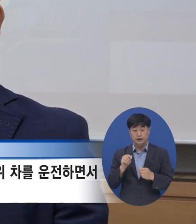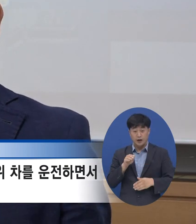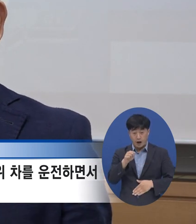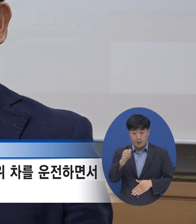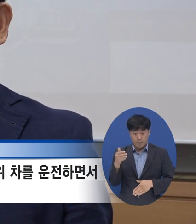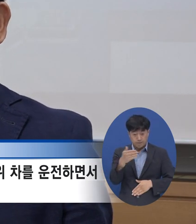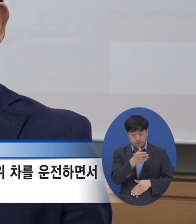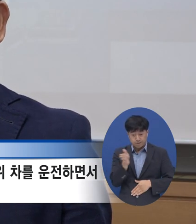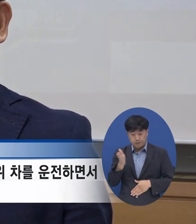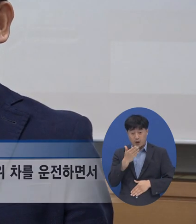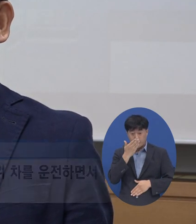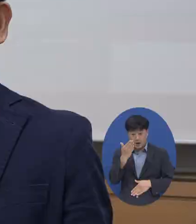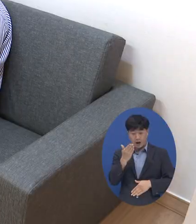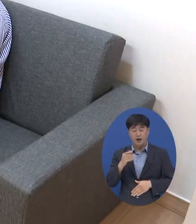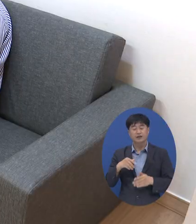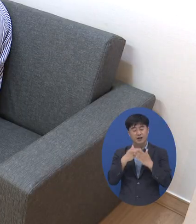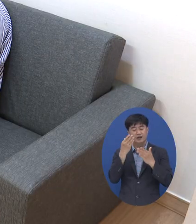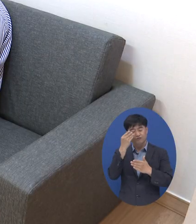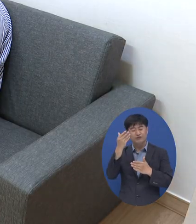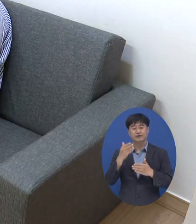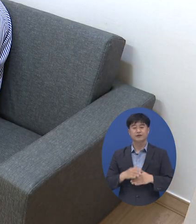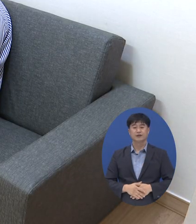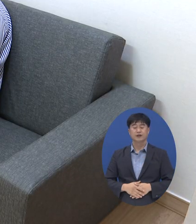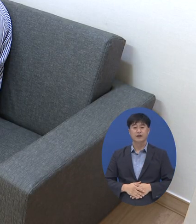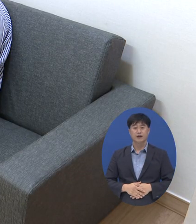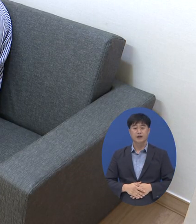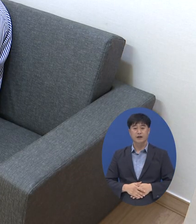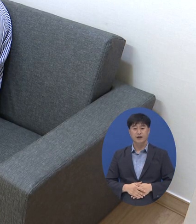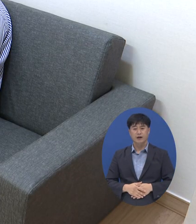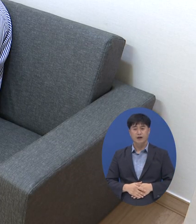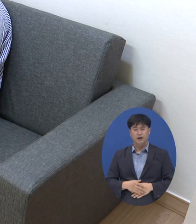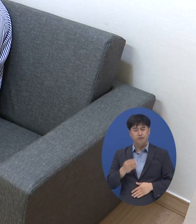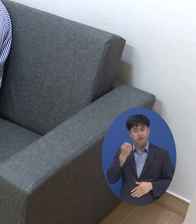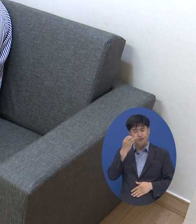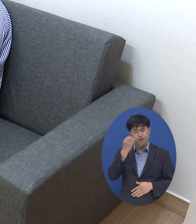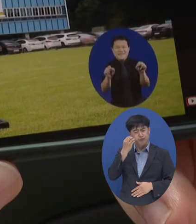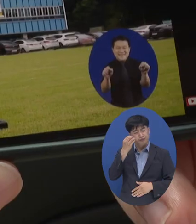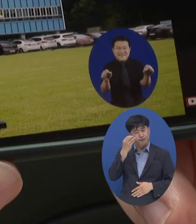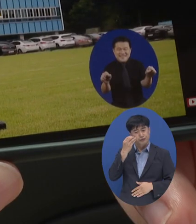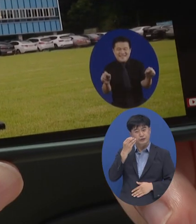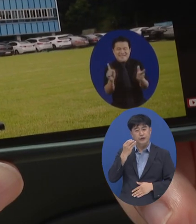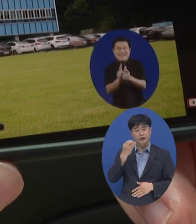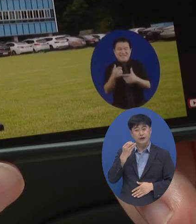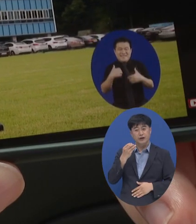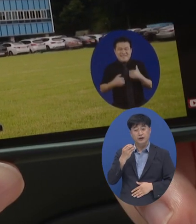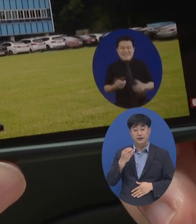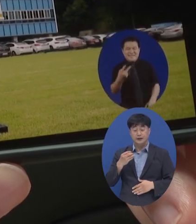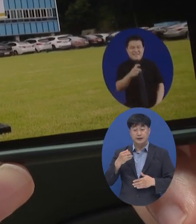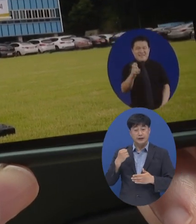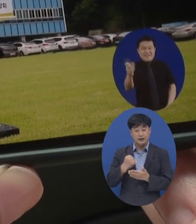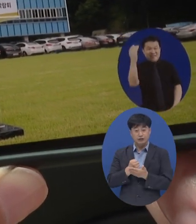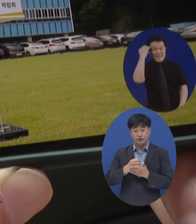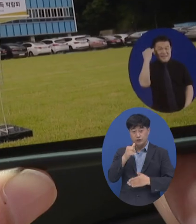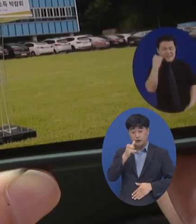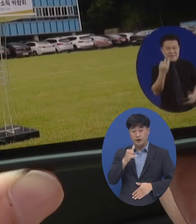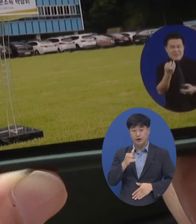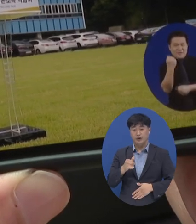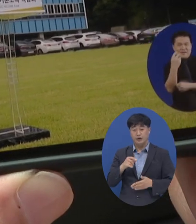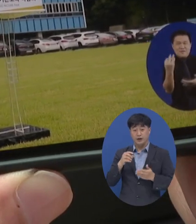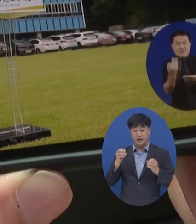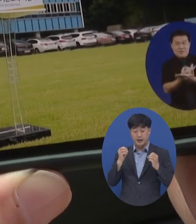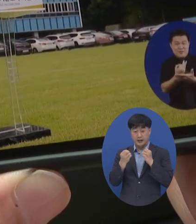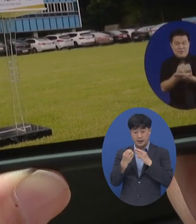오양 5 할 수 있으며 는 이다 생생 암은 조금은 아쉬운 점 인 인중 개의 댓글을 달면서